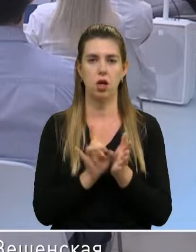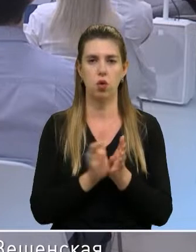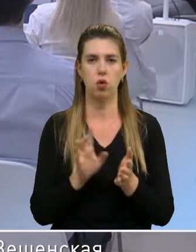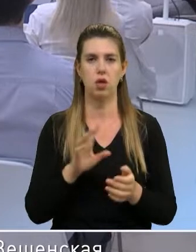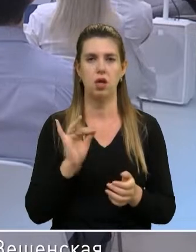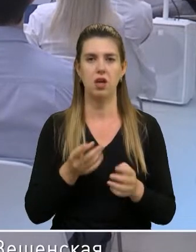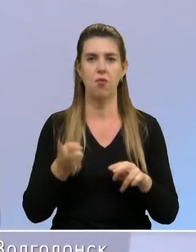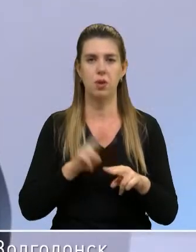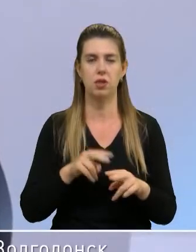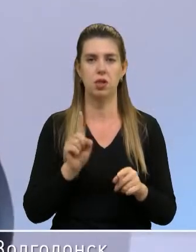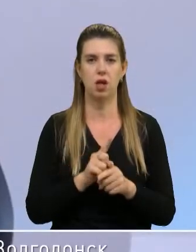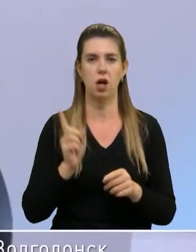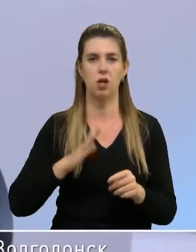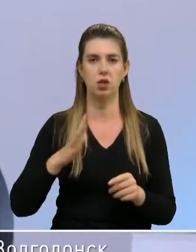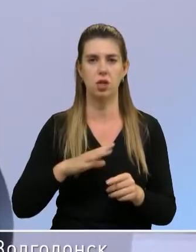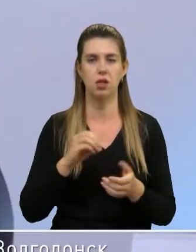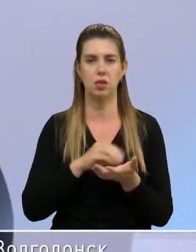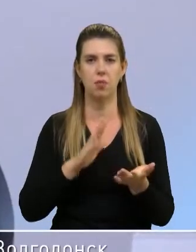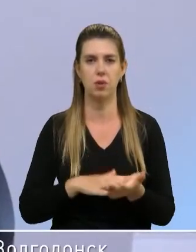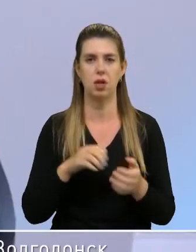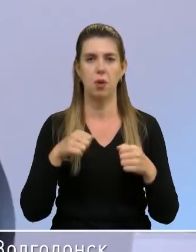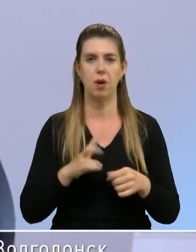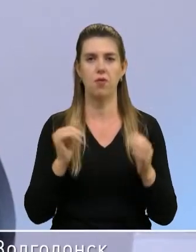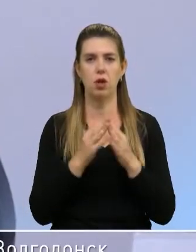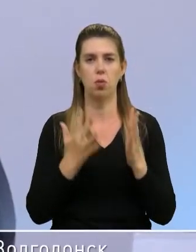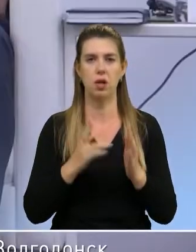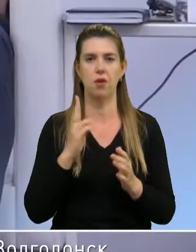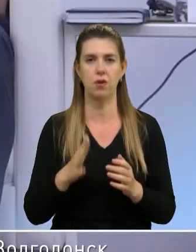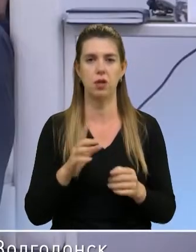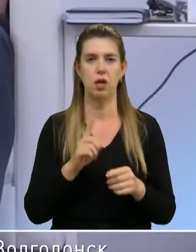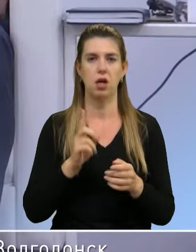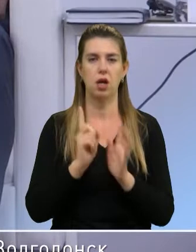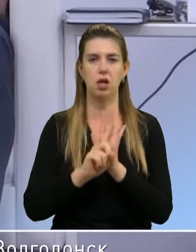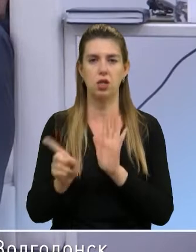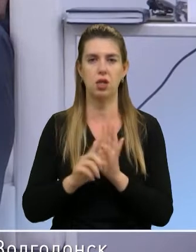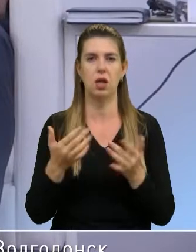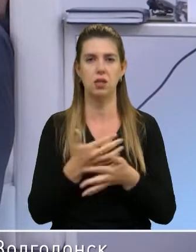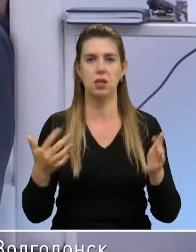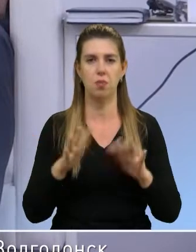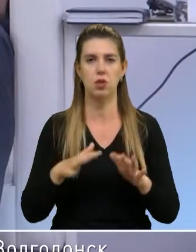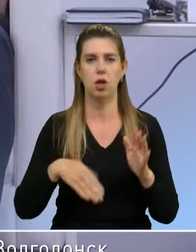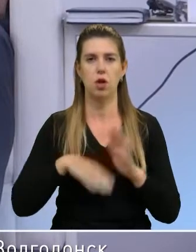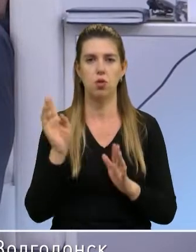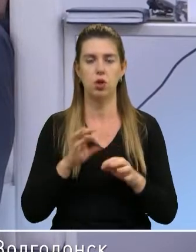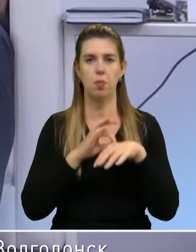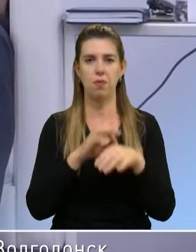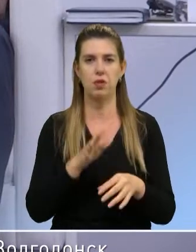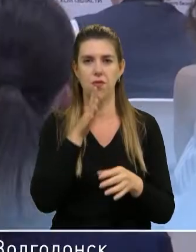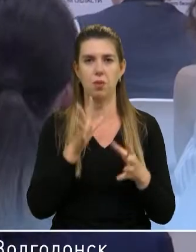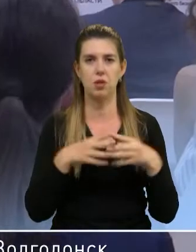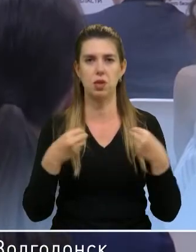а вместо томного ожидания регистрации прав на дом или квартиру, хождения по разным инстанциям, лучше провести время с